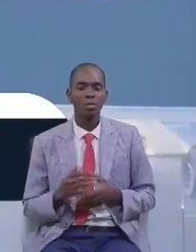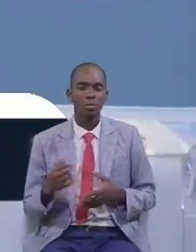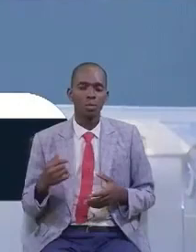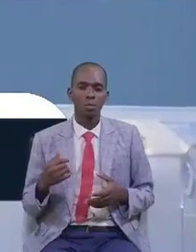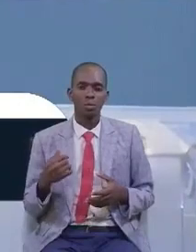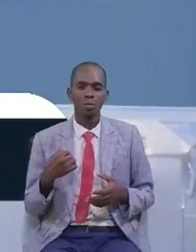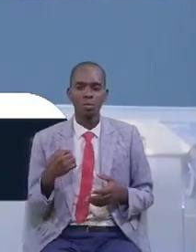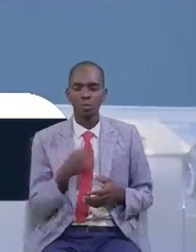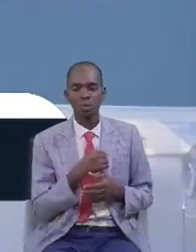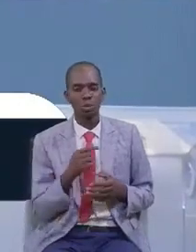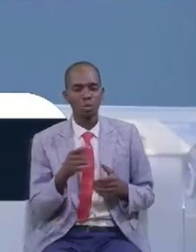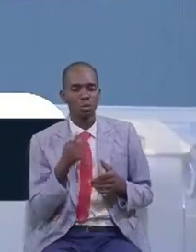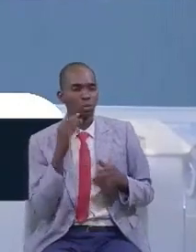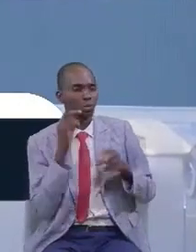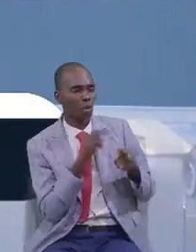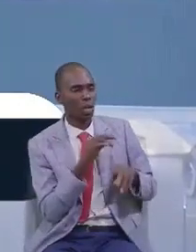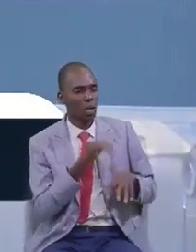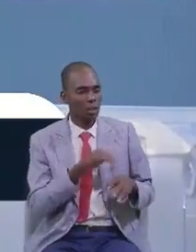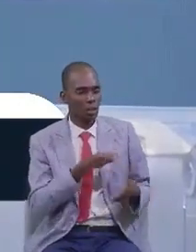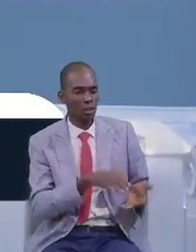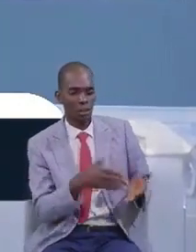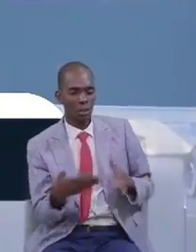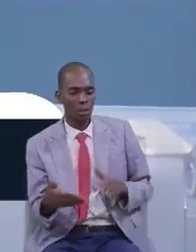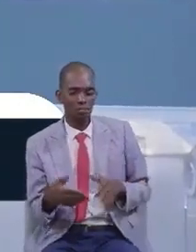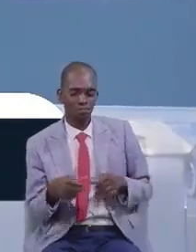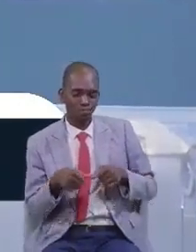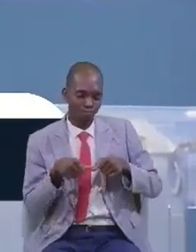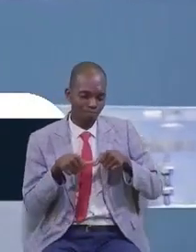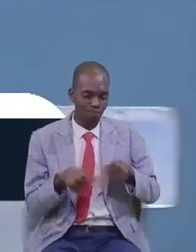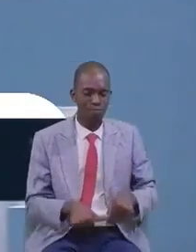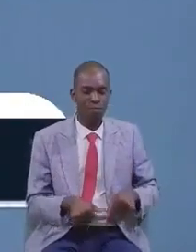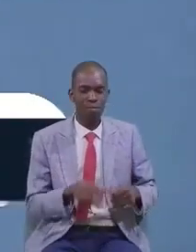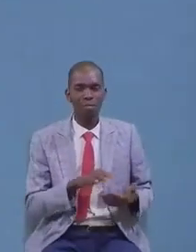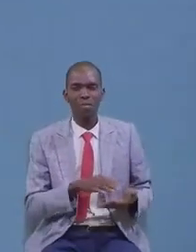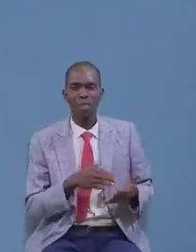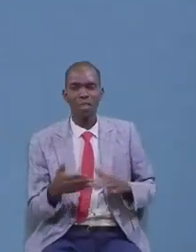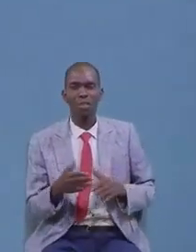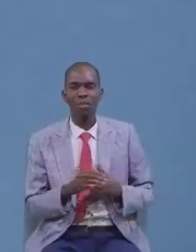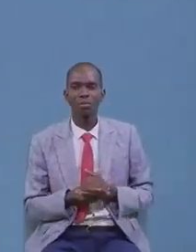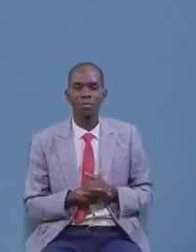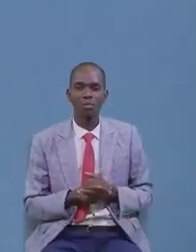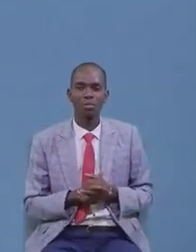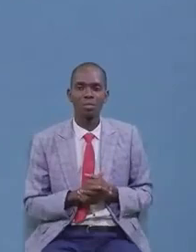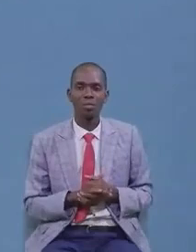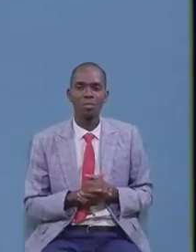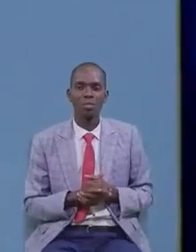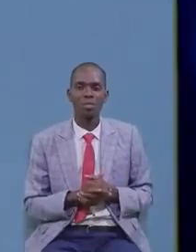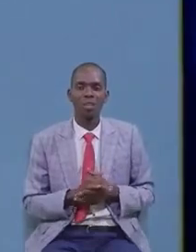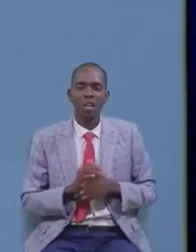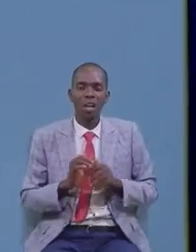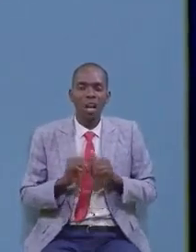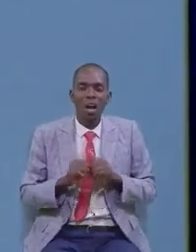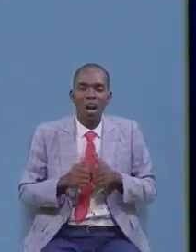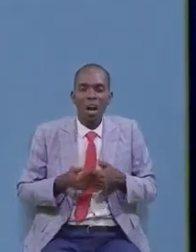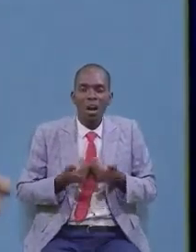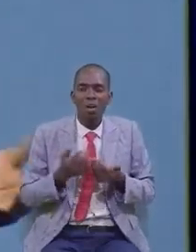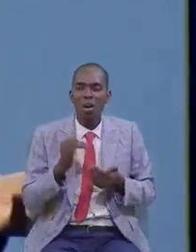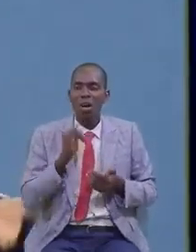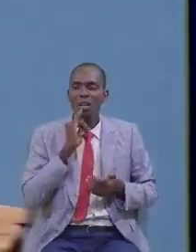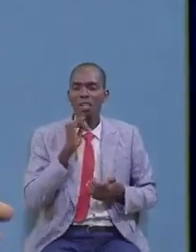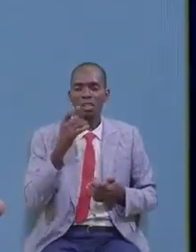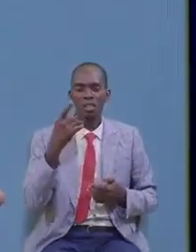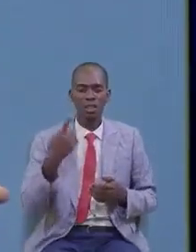perpetual death. లేకపోతే జీవములో నుంచి మృత్యులోనికైనా తీసుకెళ్తాయి. How did the Tower of